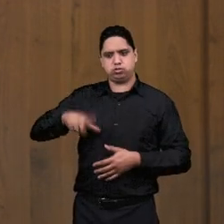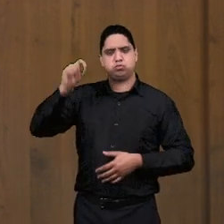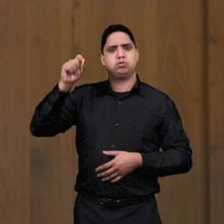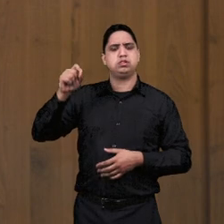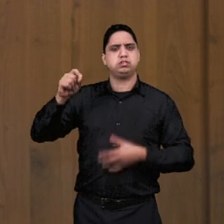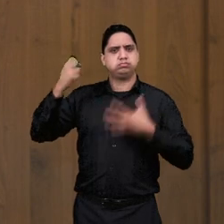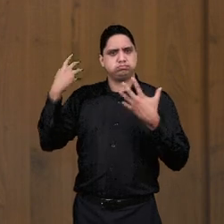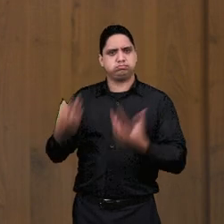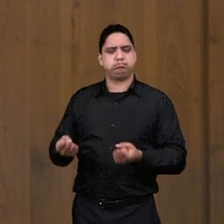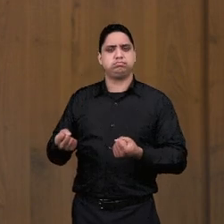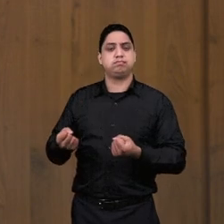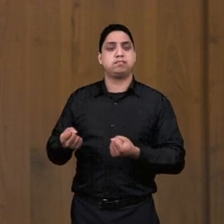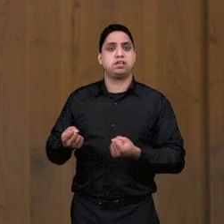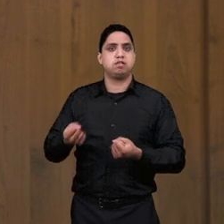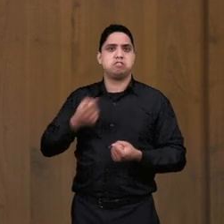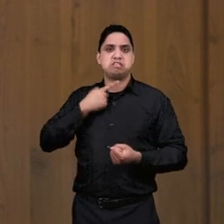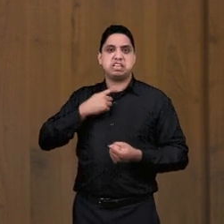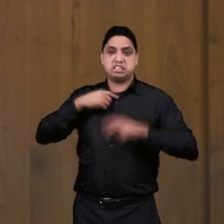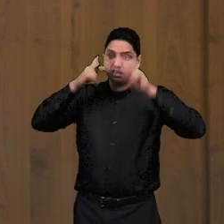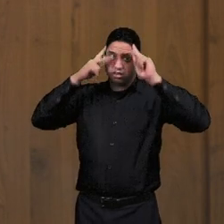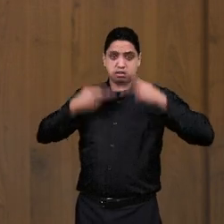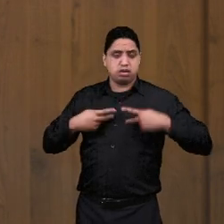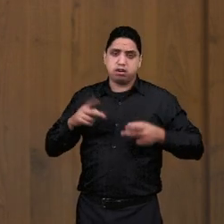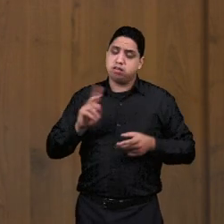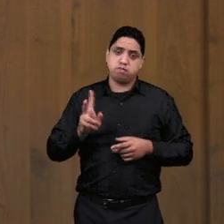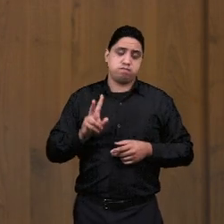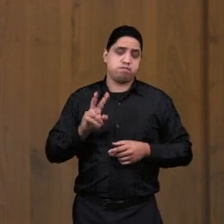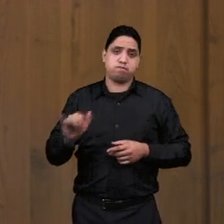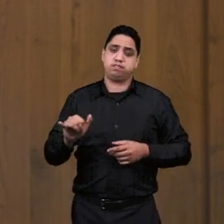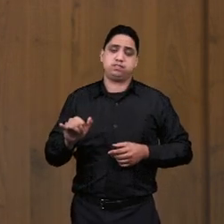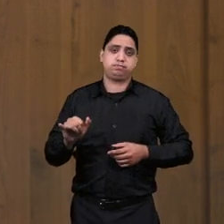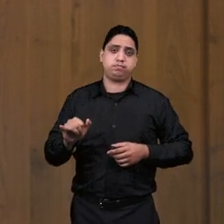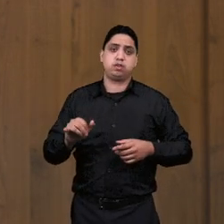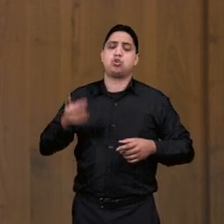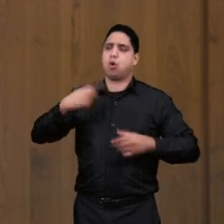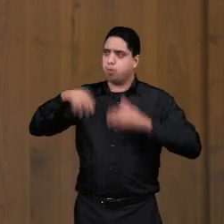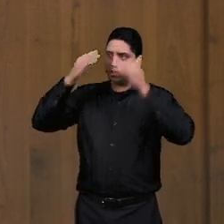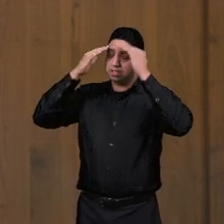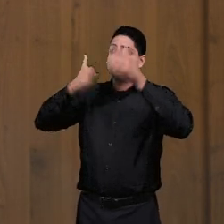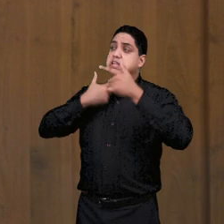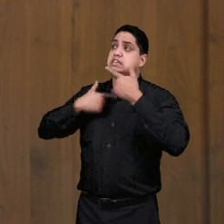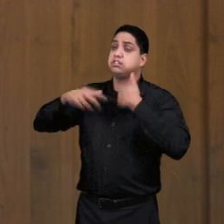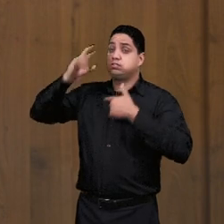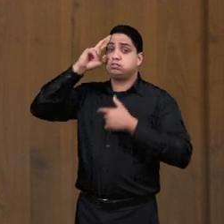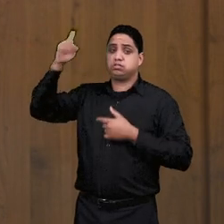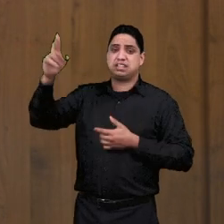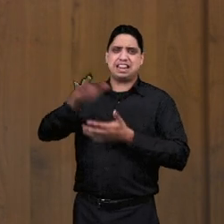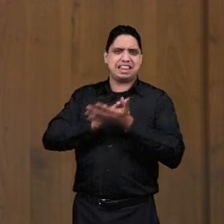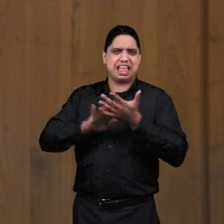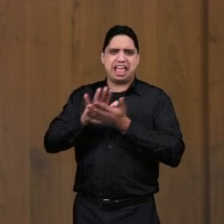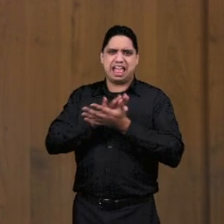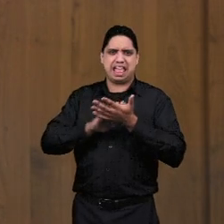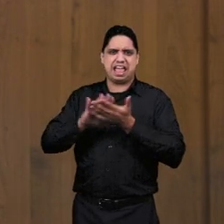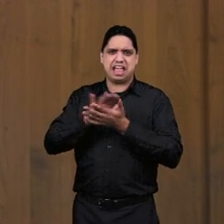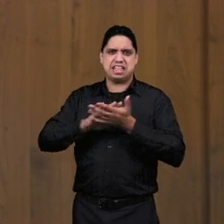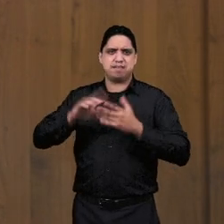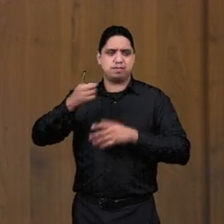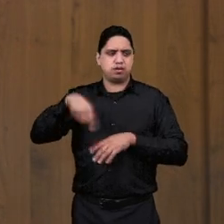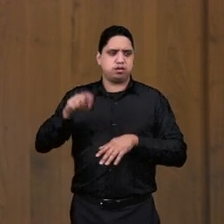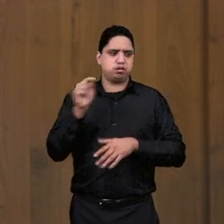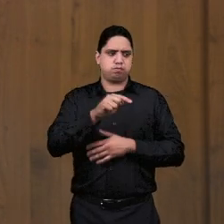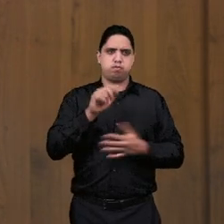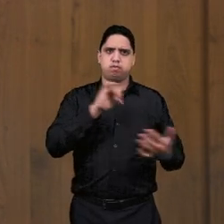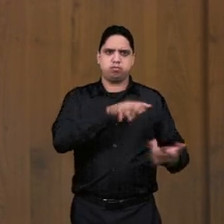sera pas faite. Nous allons faire la volonté du Seigneur. Rien va nous amener au dehors de Jérusalem. Beaucoup de luttes